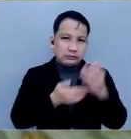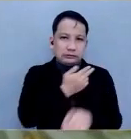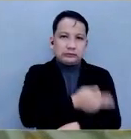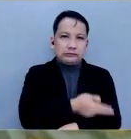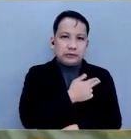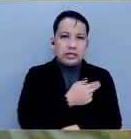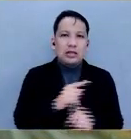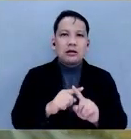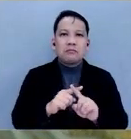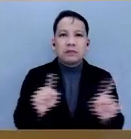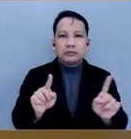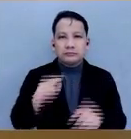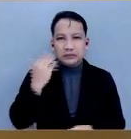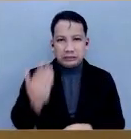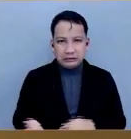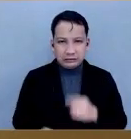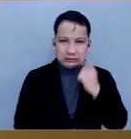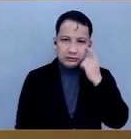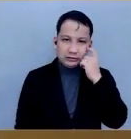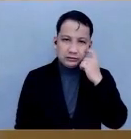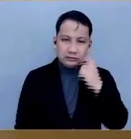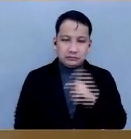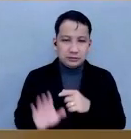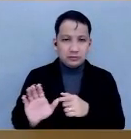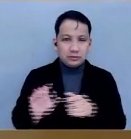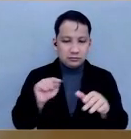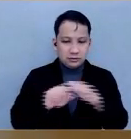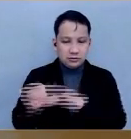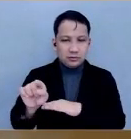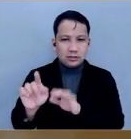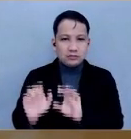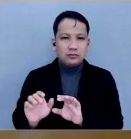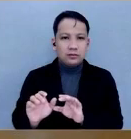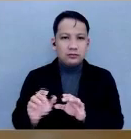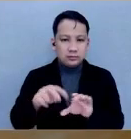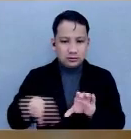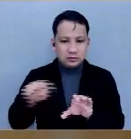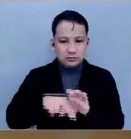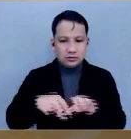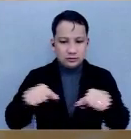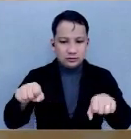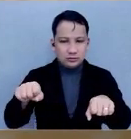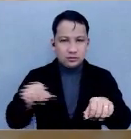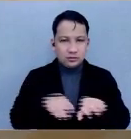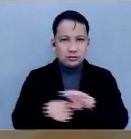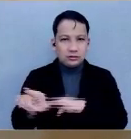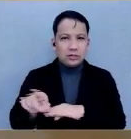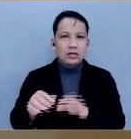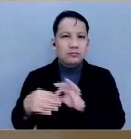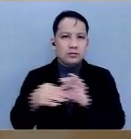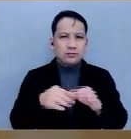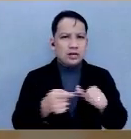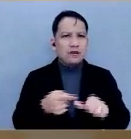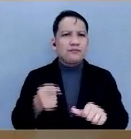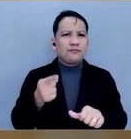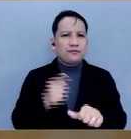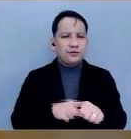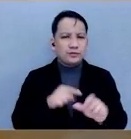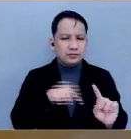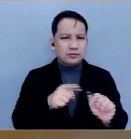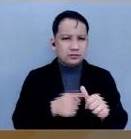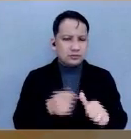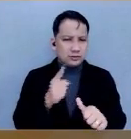idineklara ring dead on arrival. Nakatakas naman ng suspect sakay ng tricycle. Sabi ng COMELEC, unang pagkakataon na tumakbo ni Arnel sa barangay